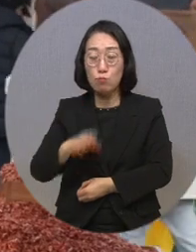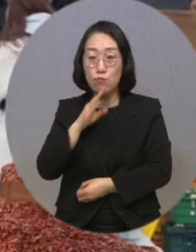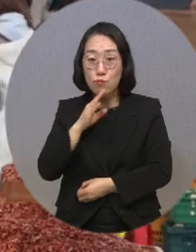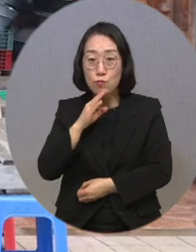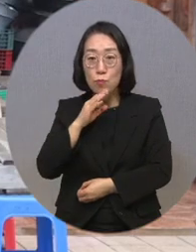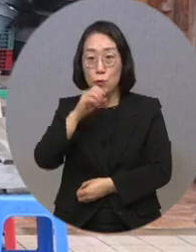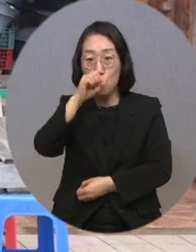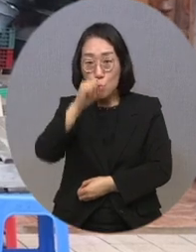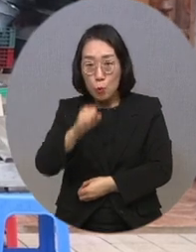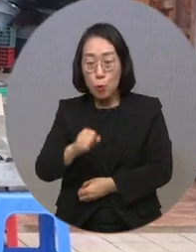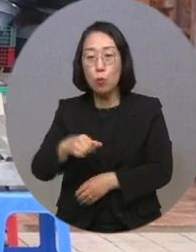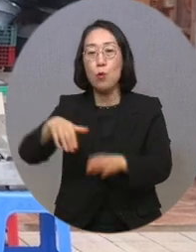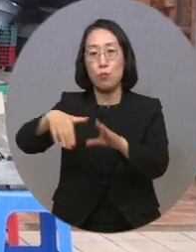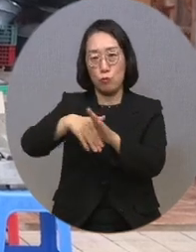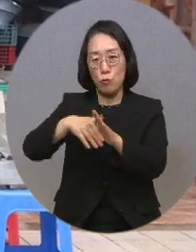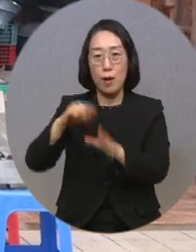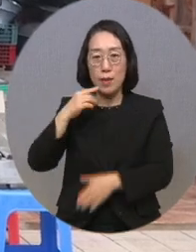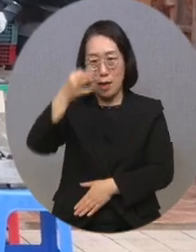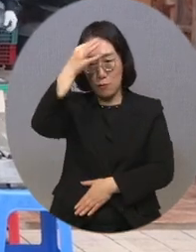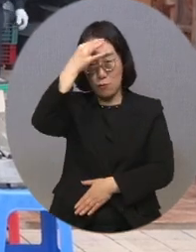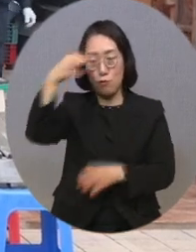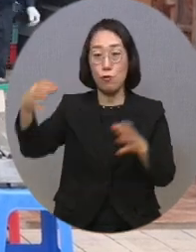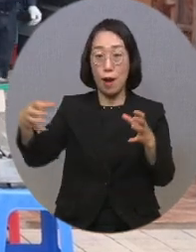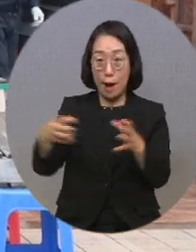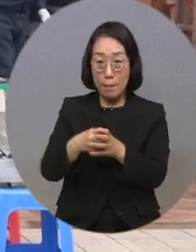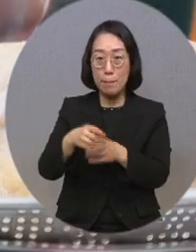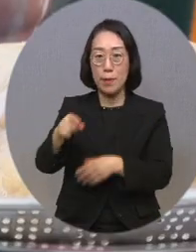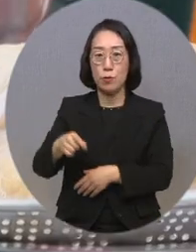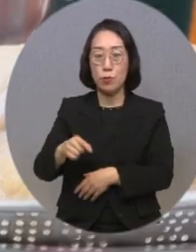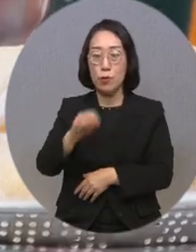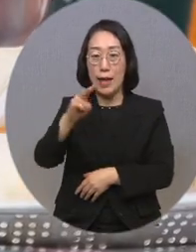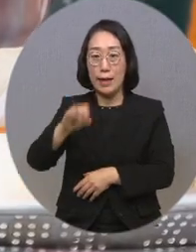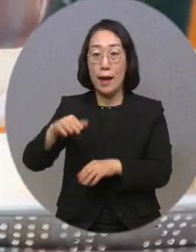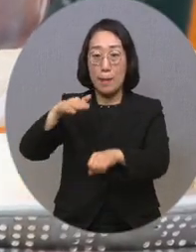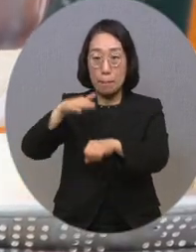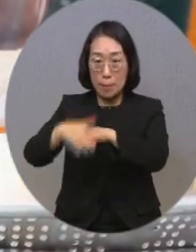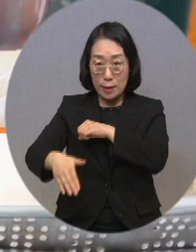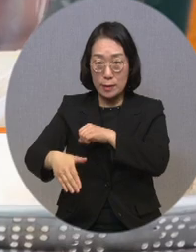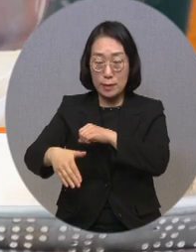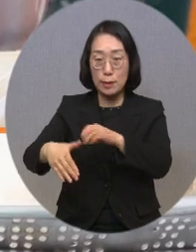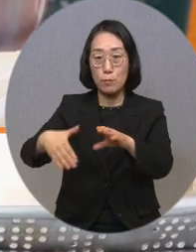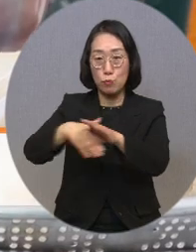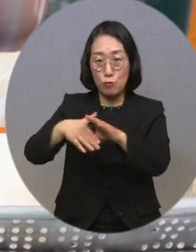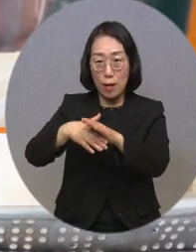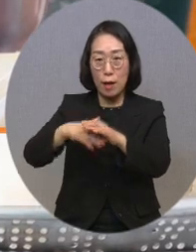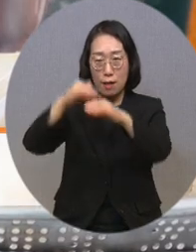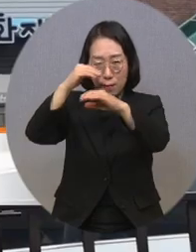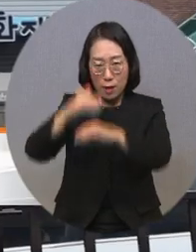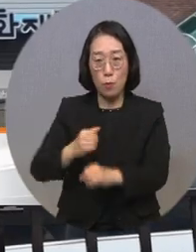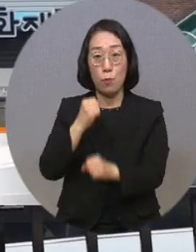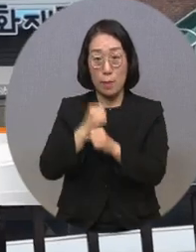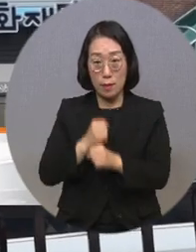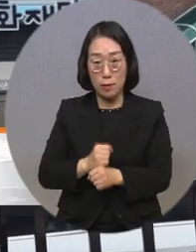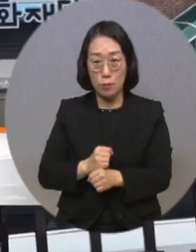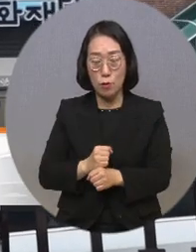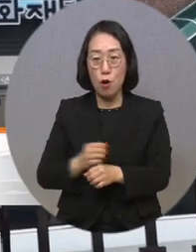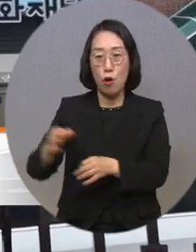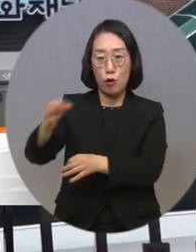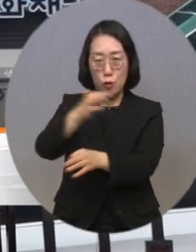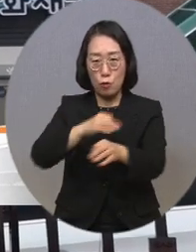전통적 요소에 문화예술적 요소를 결합한 양양형 문화 콘텐츠 개발로 지역 경제 성장